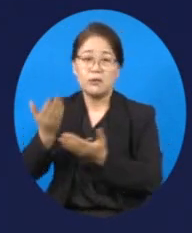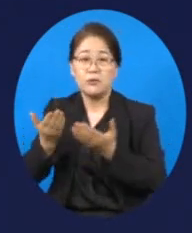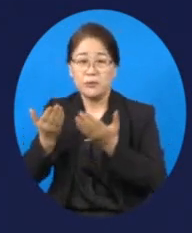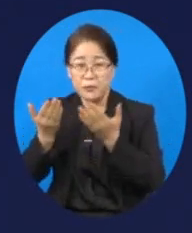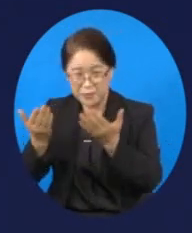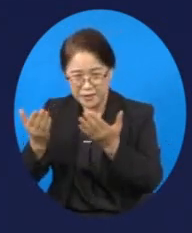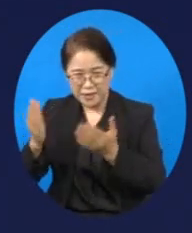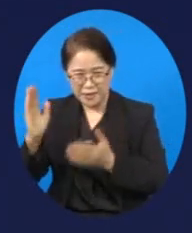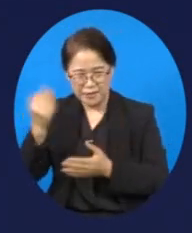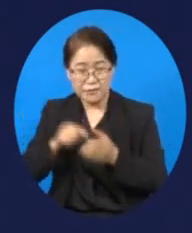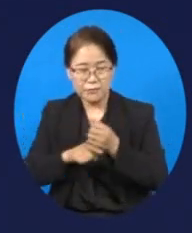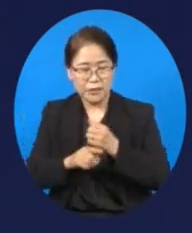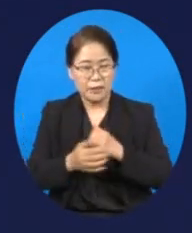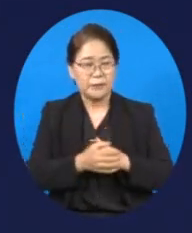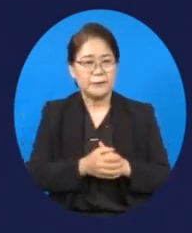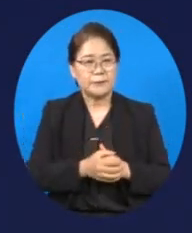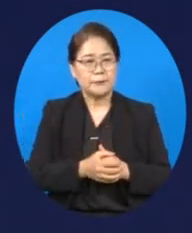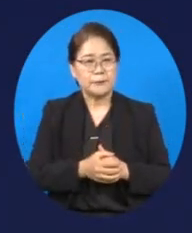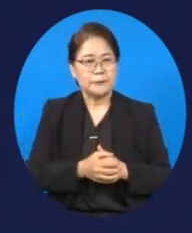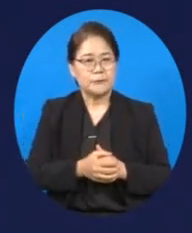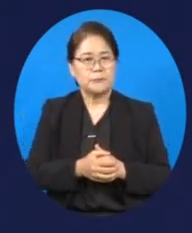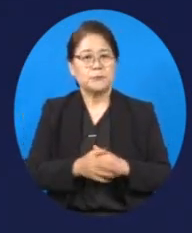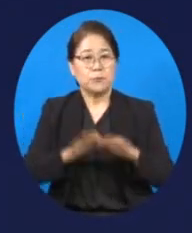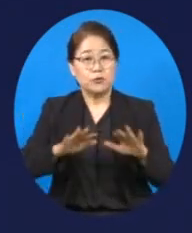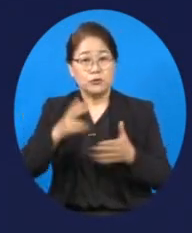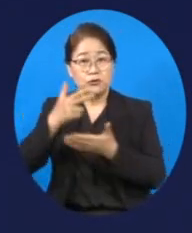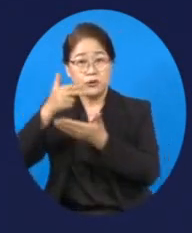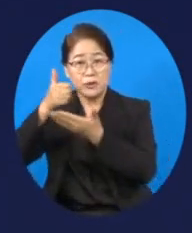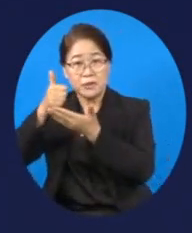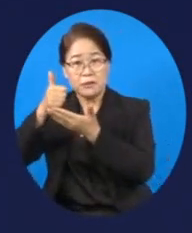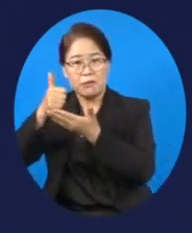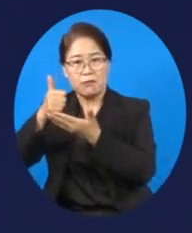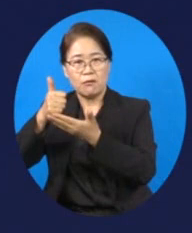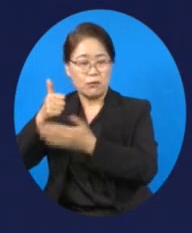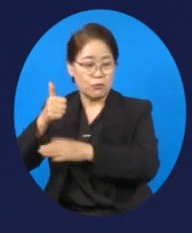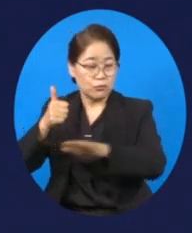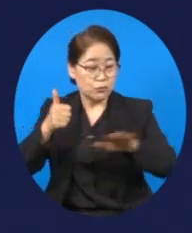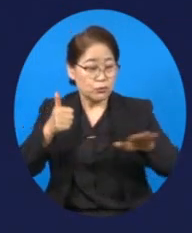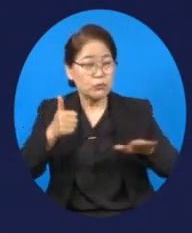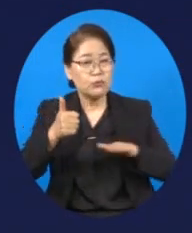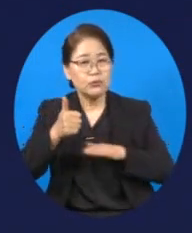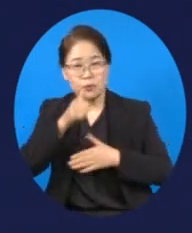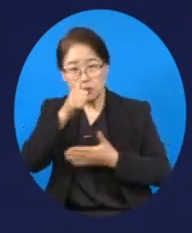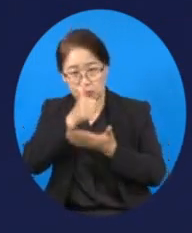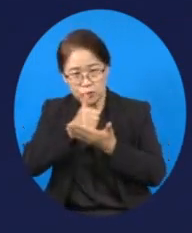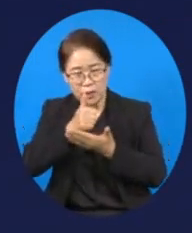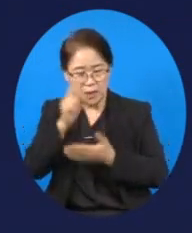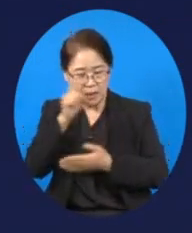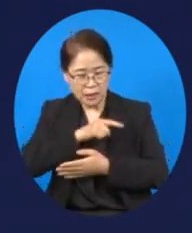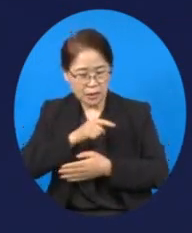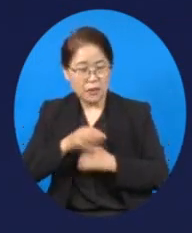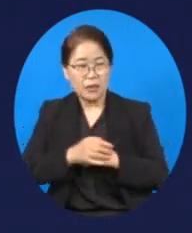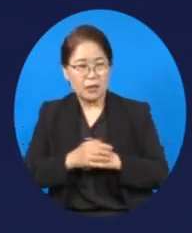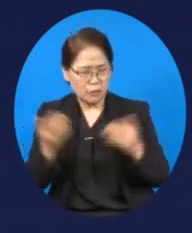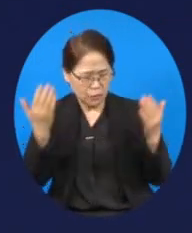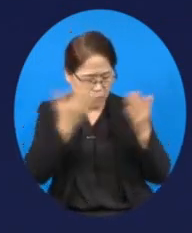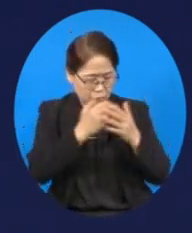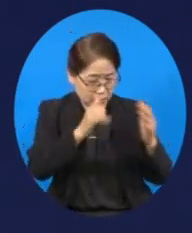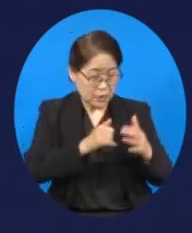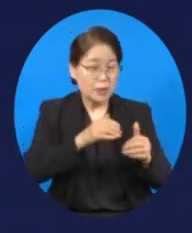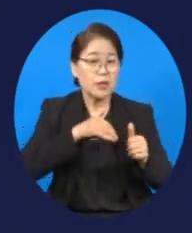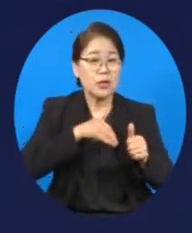것입니다 성도 여러분 자 오늘 주님은요 우리를 죄악으로 인하여 어두워진이 세상으로